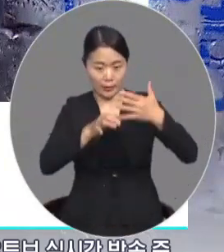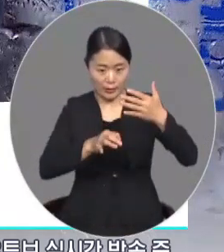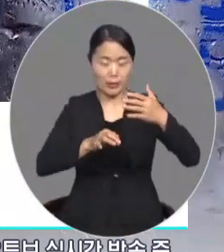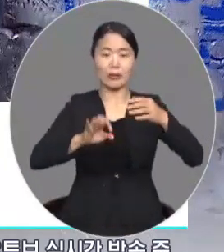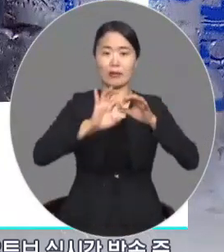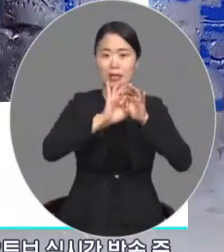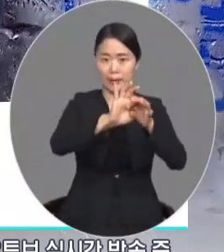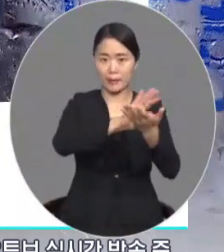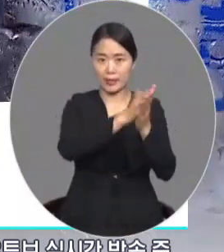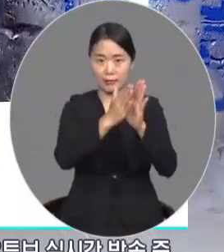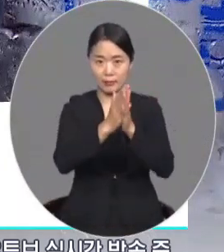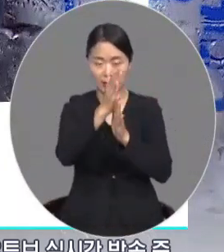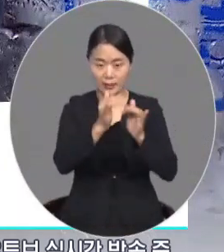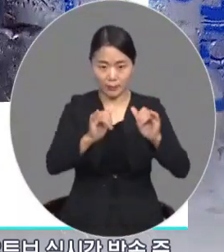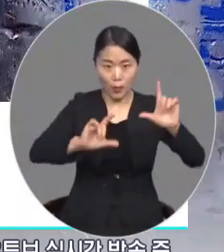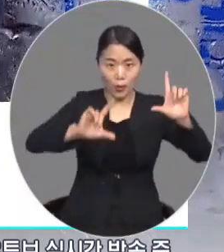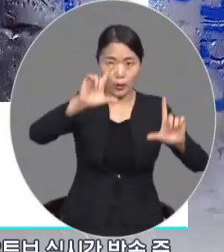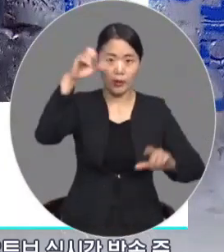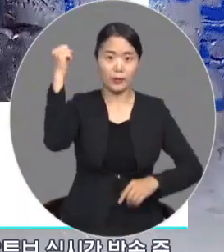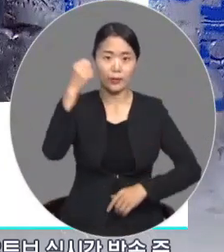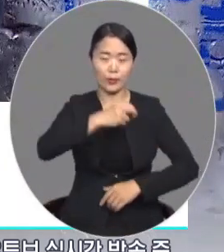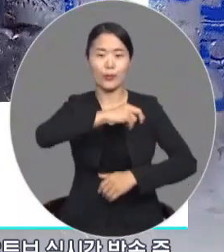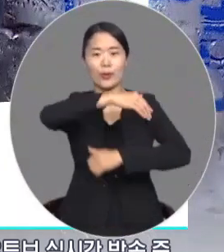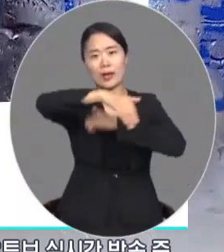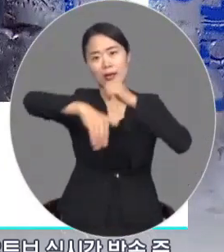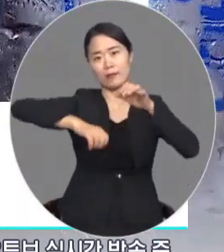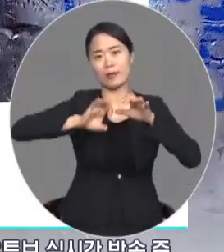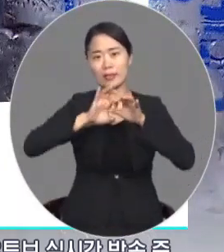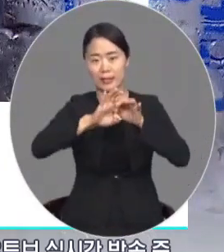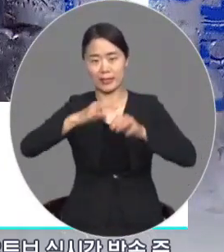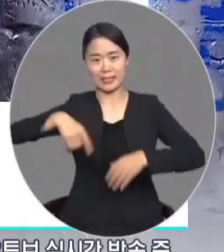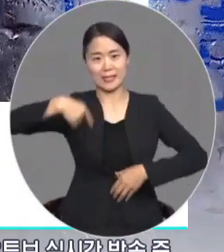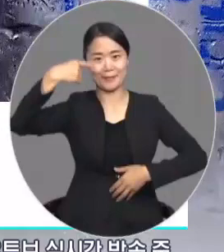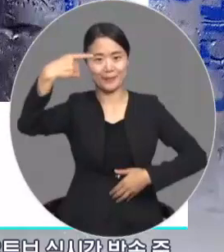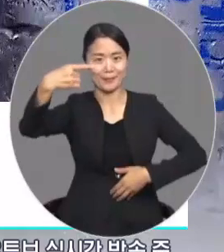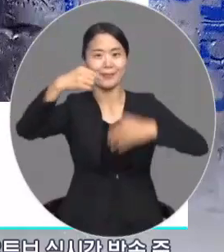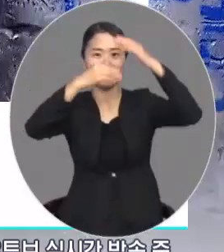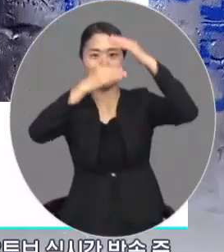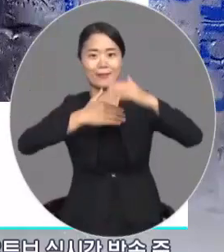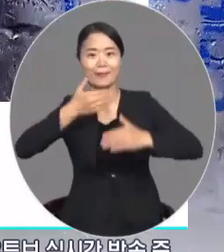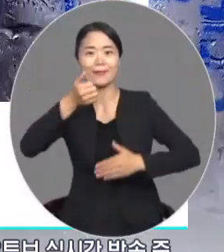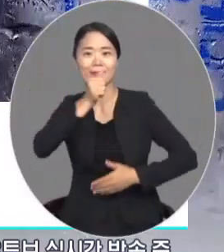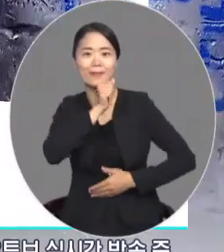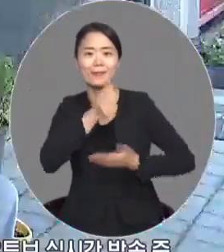시민들의 일상과 환경을 위한 다음 프로젝트를 소개합니다 배윤주